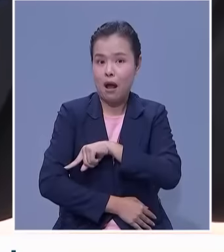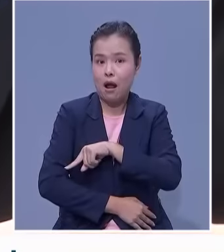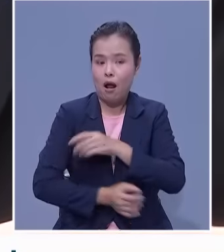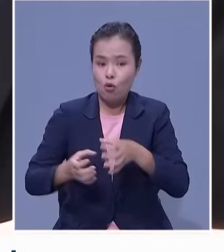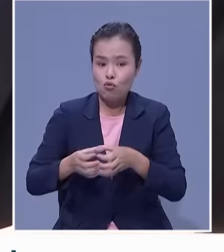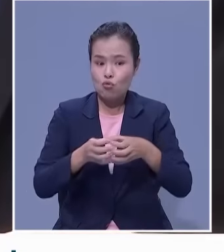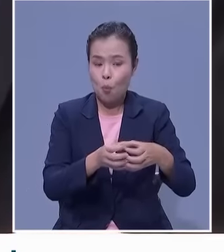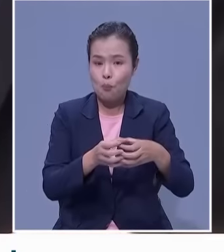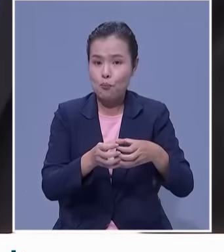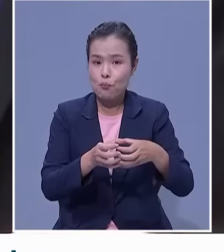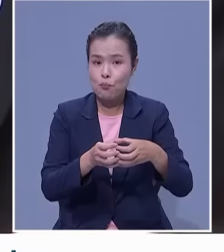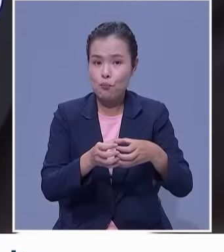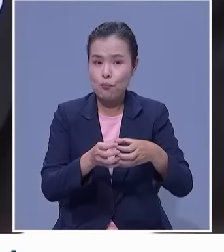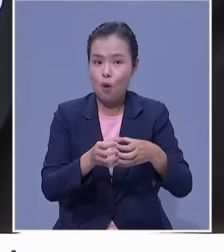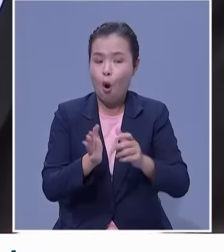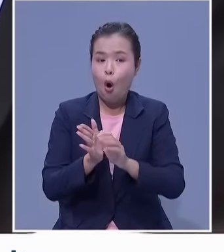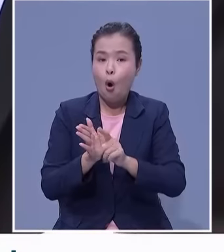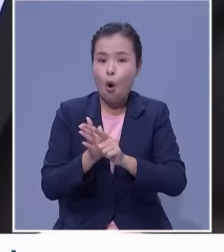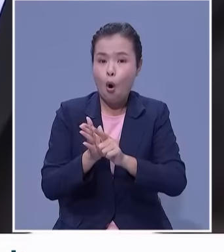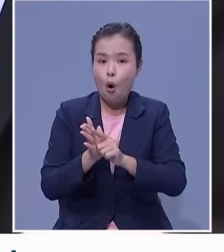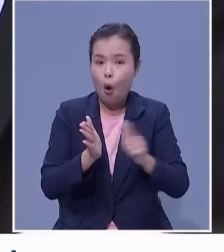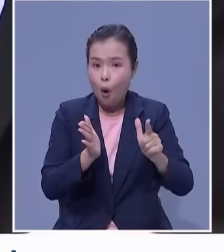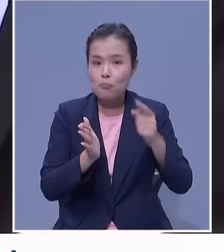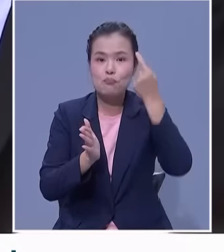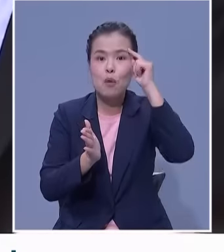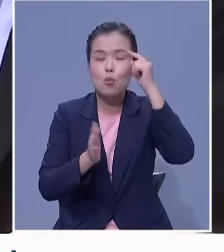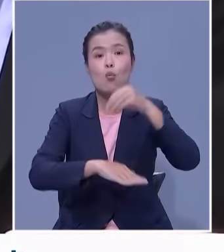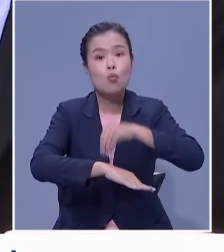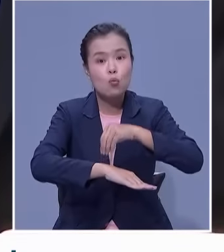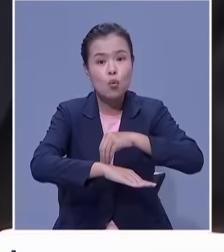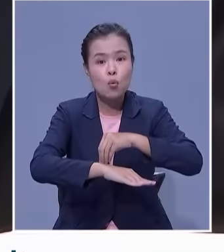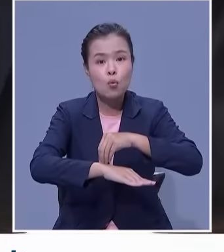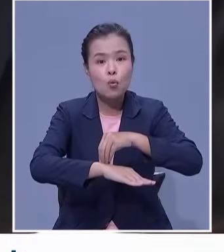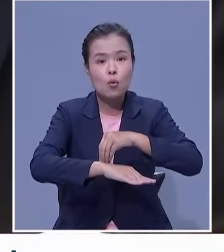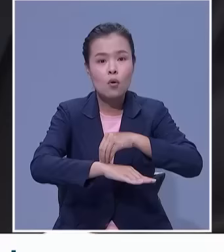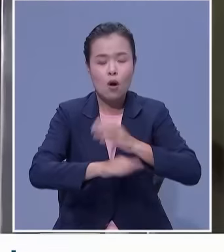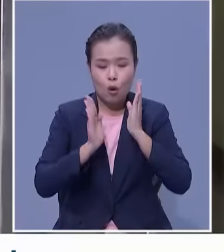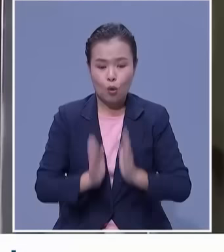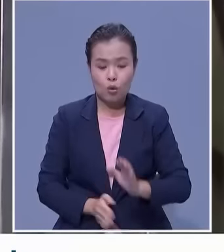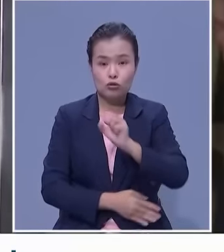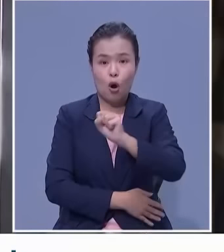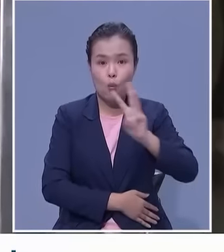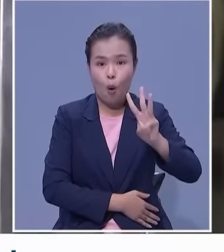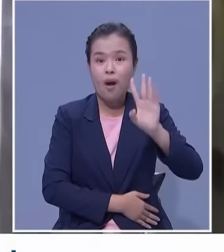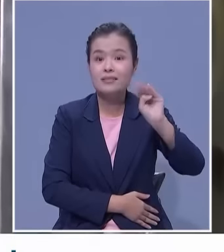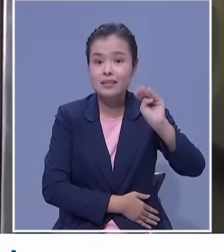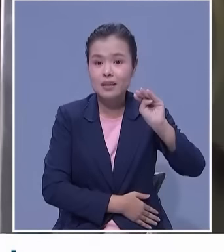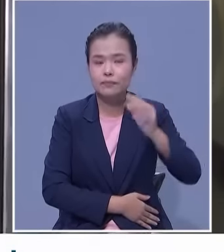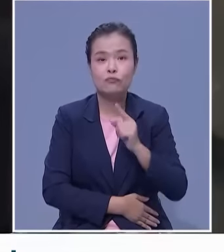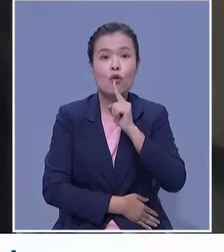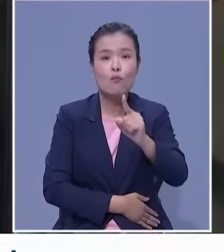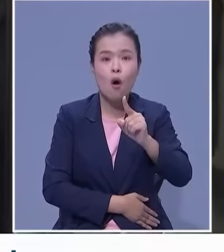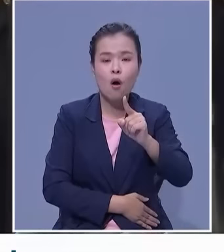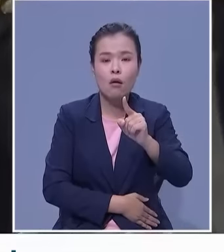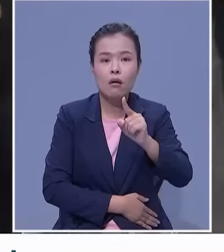ไม่ก็ยังไม่แน่ชัดนะคะปรากฏว่าการที่ลุงป้อมได้ชื่อว่าอยู่เบื้องหลังของ 40สวซึ่งเป็นผู้ร้องให้ถอดถอ